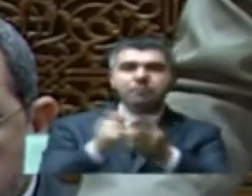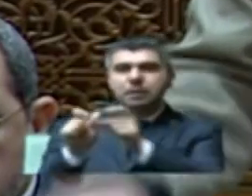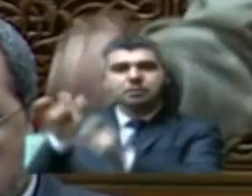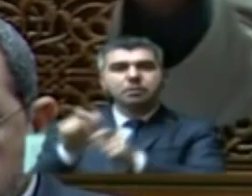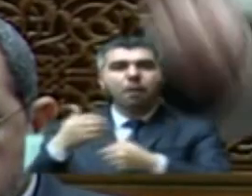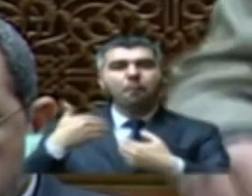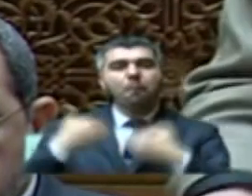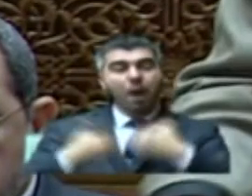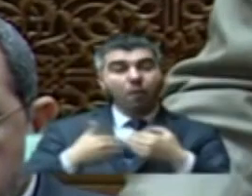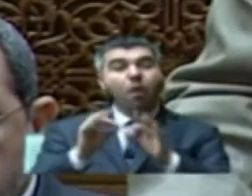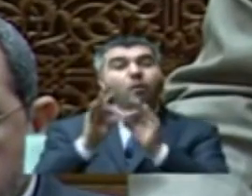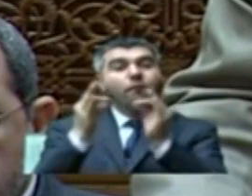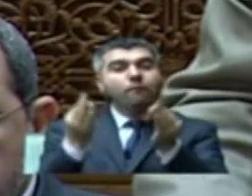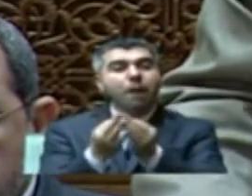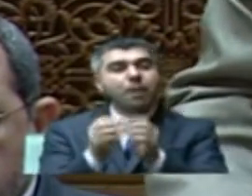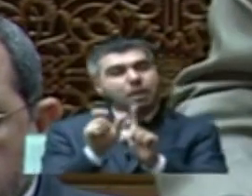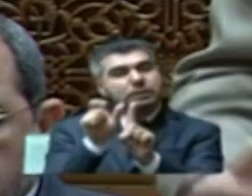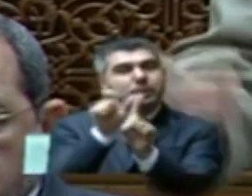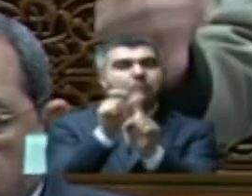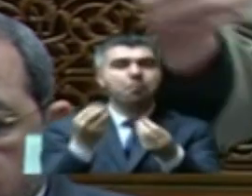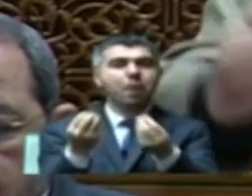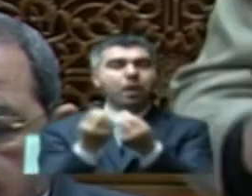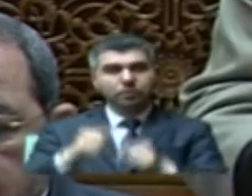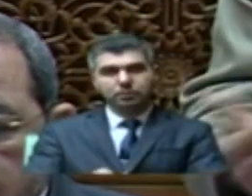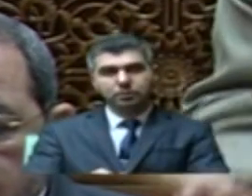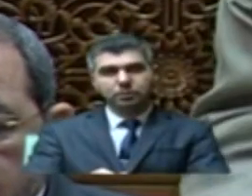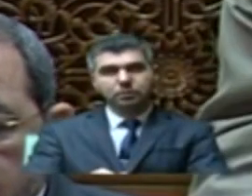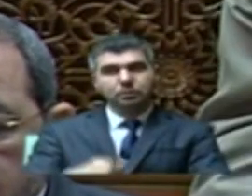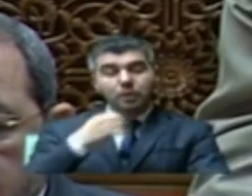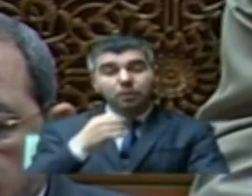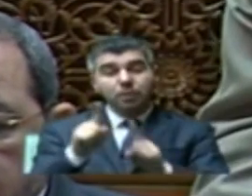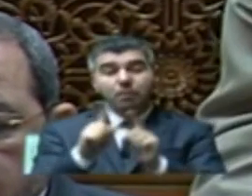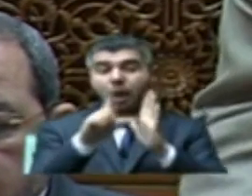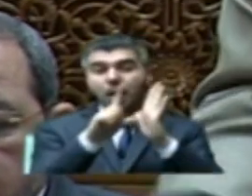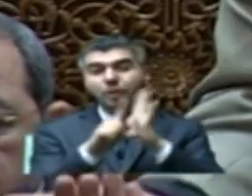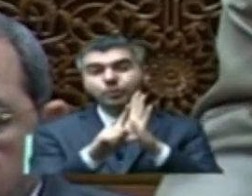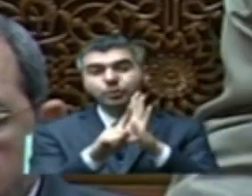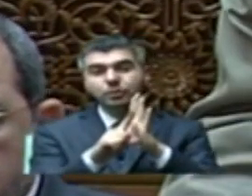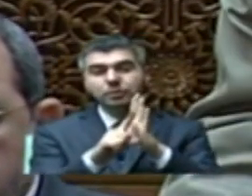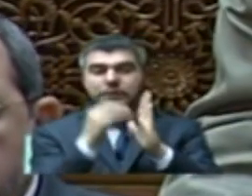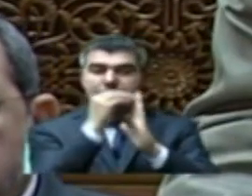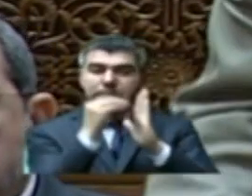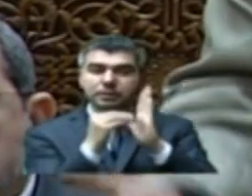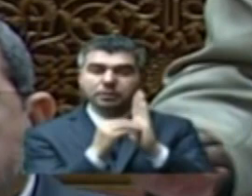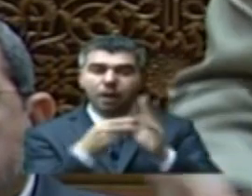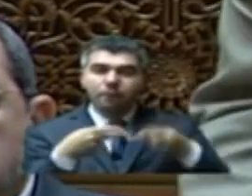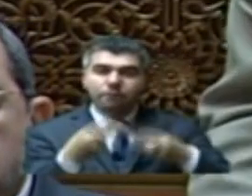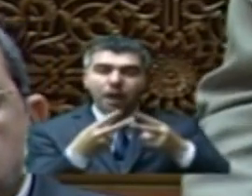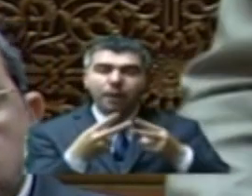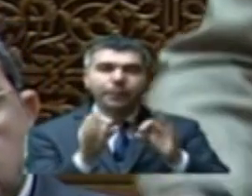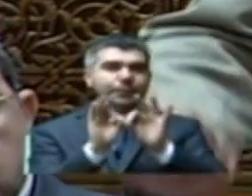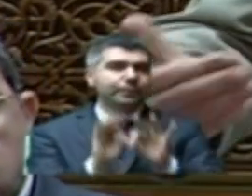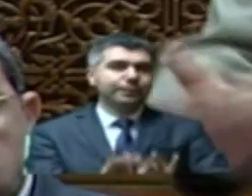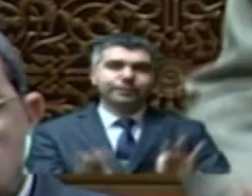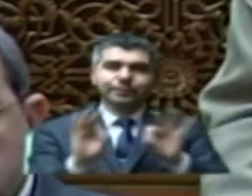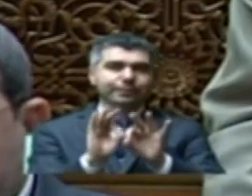الأشخاص والأسر المتكفلة بهم، ويربط الأمر بنص تنظيمي لم يصدر بعد. هذه الأمور هي